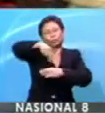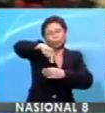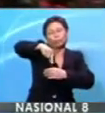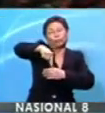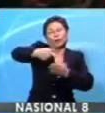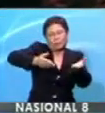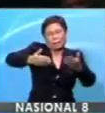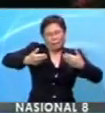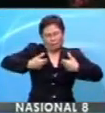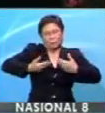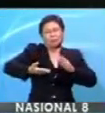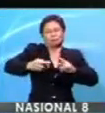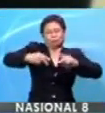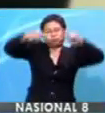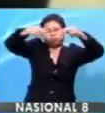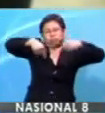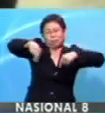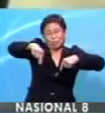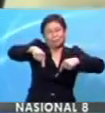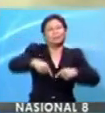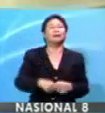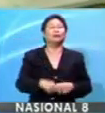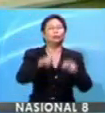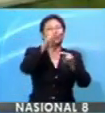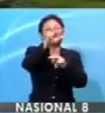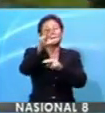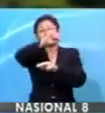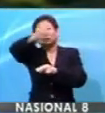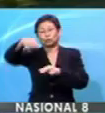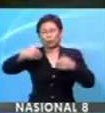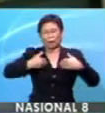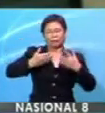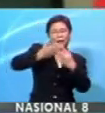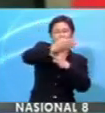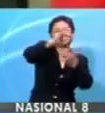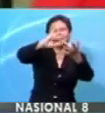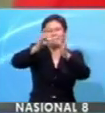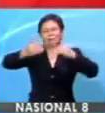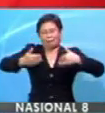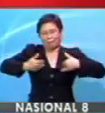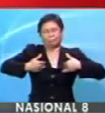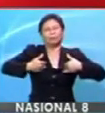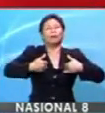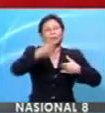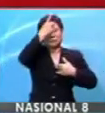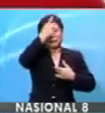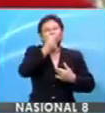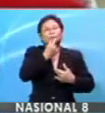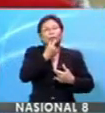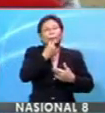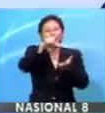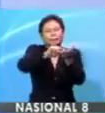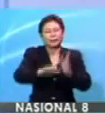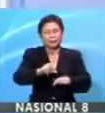sedia ada terdapat kira-kira 20 juta rakyat di negara ini mempunyai akses internet Datuk Seri Ahmad shabri bercakap kepada